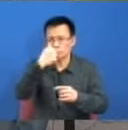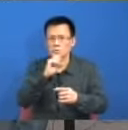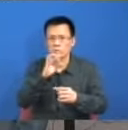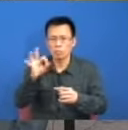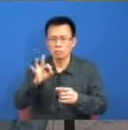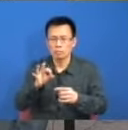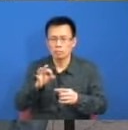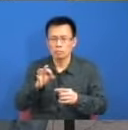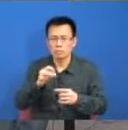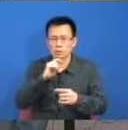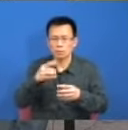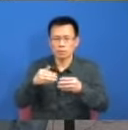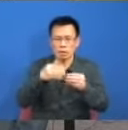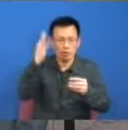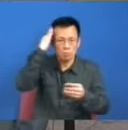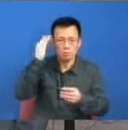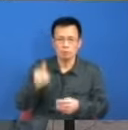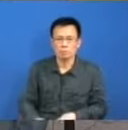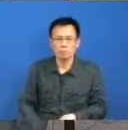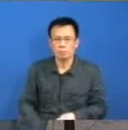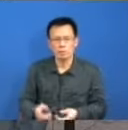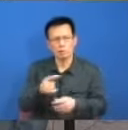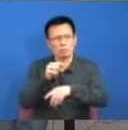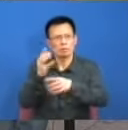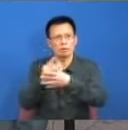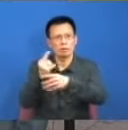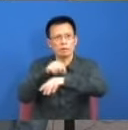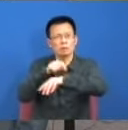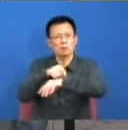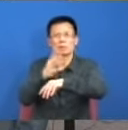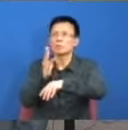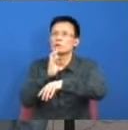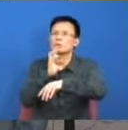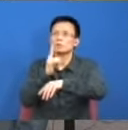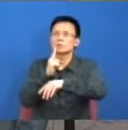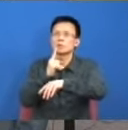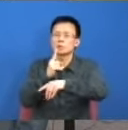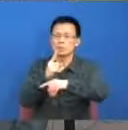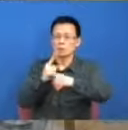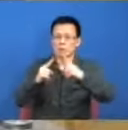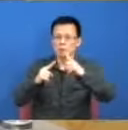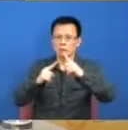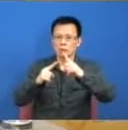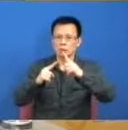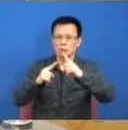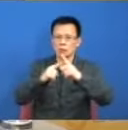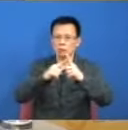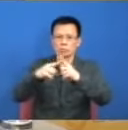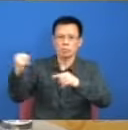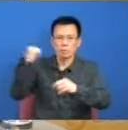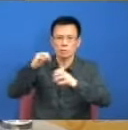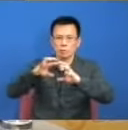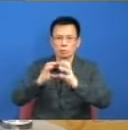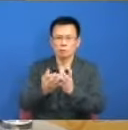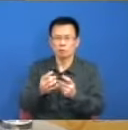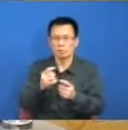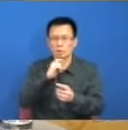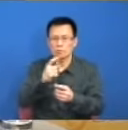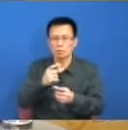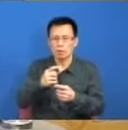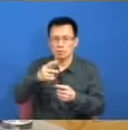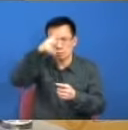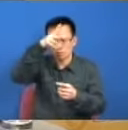定嚟㗎？ 因為嗰個時間咧，大概就係、是即係人民力量就話，即係喺呢一個政府總部西翼門